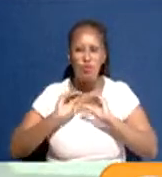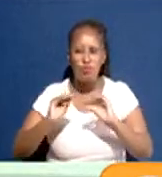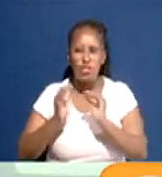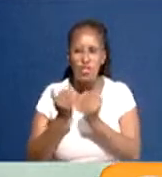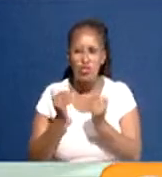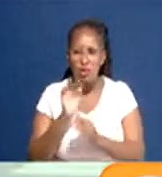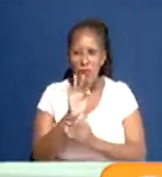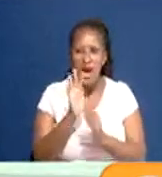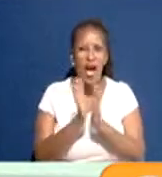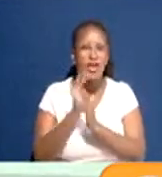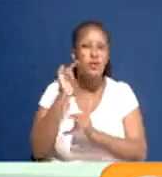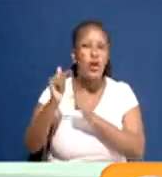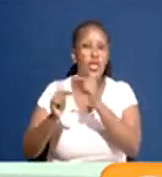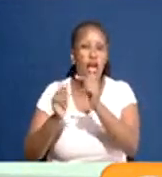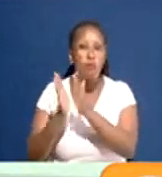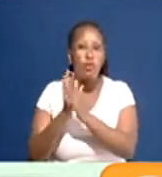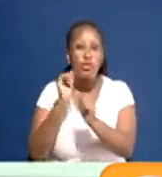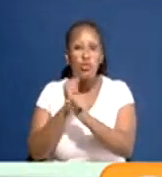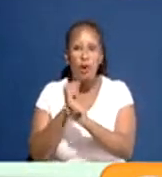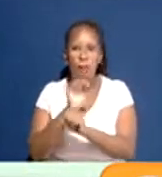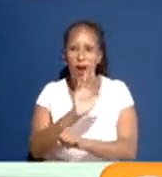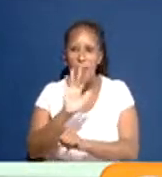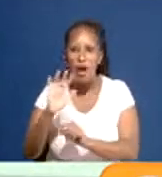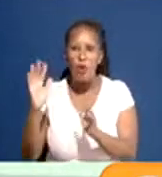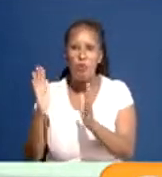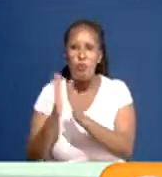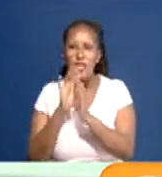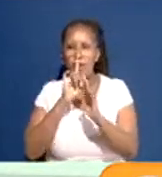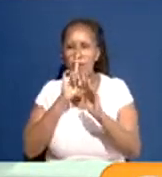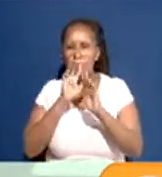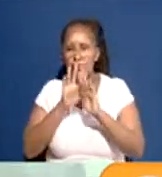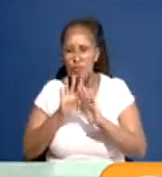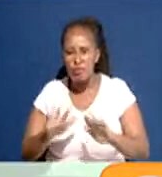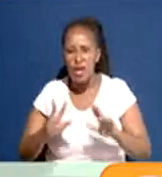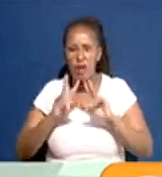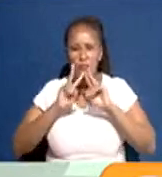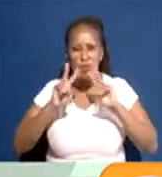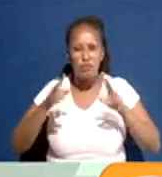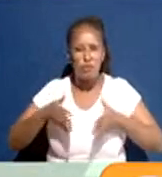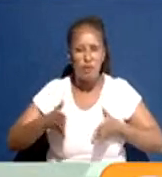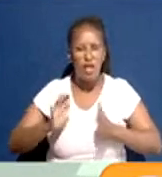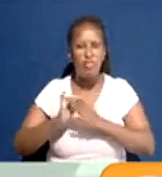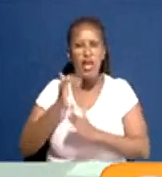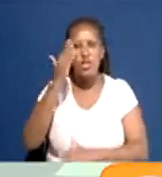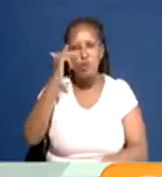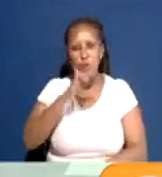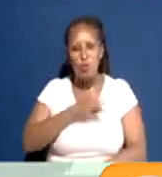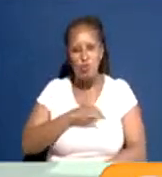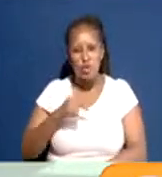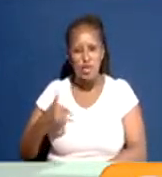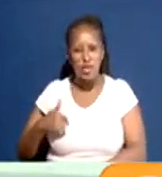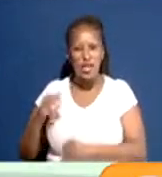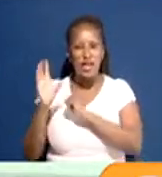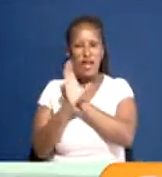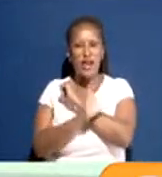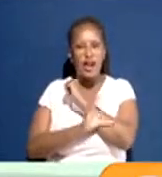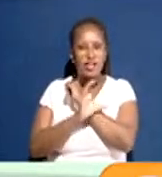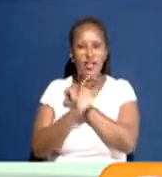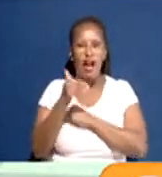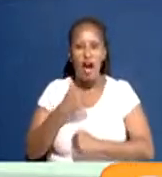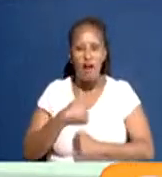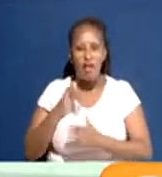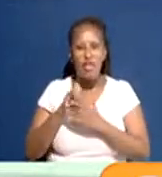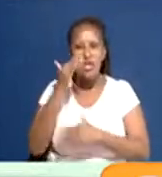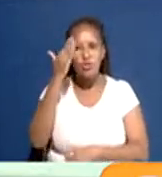wake na kuendelea na kazi yake kwa njia ya utulifu na amani. That is why we have a country, that is